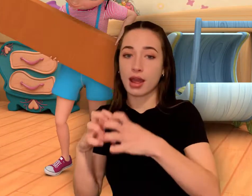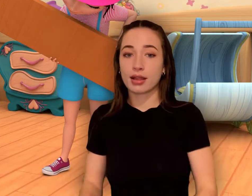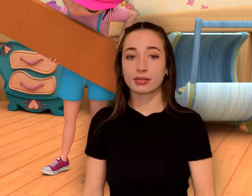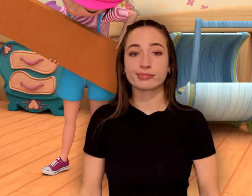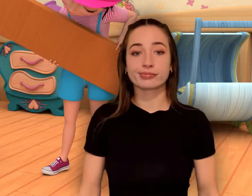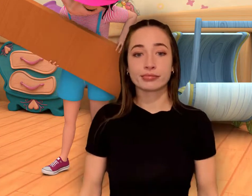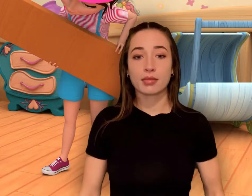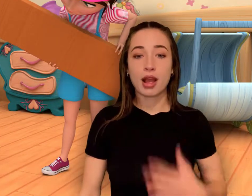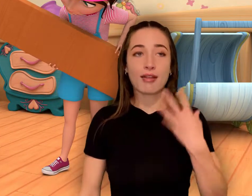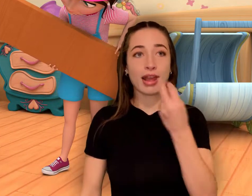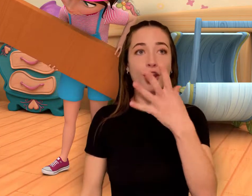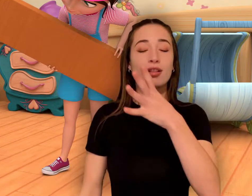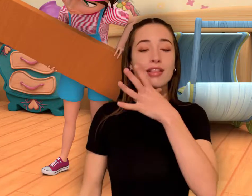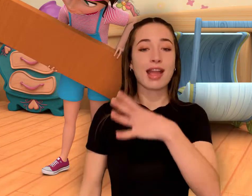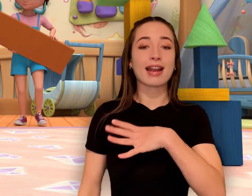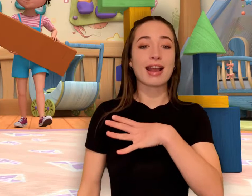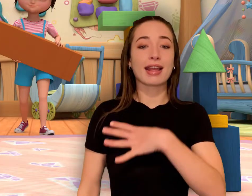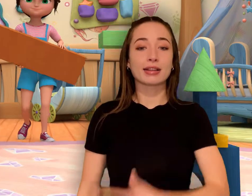けろ。